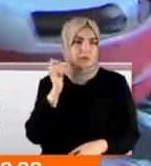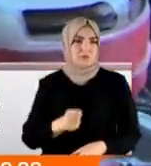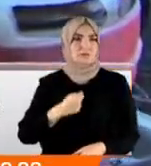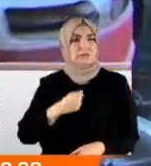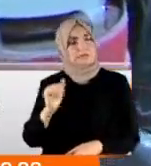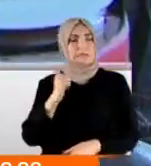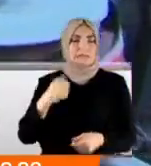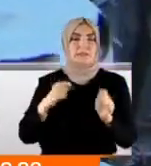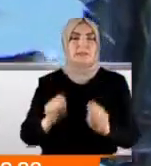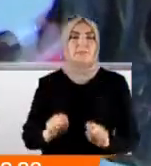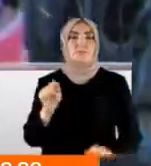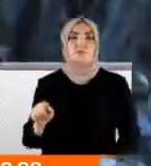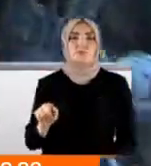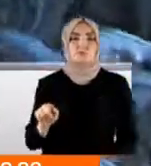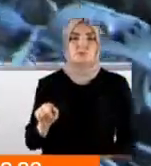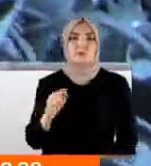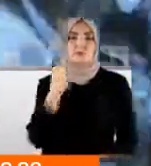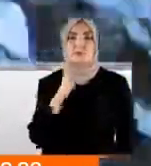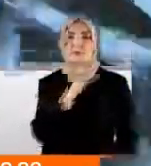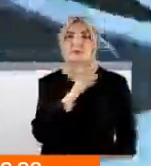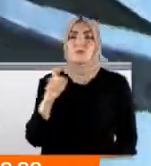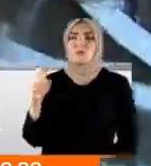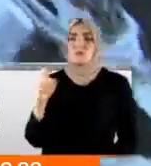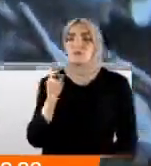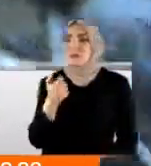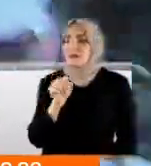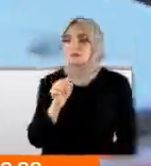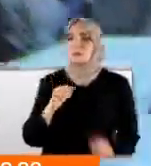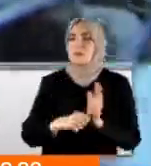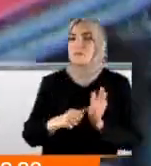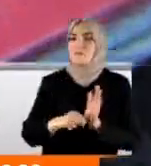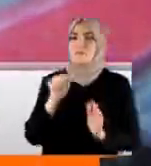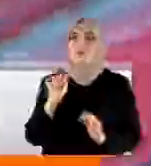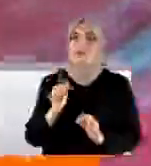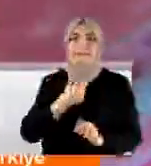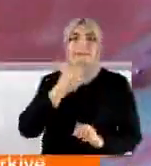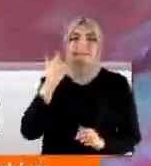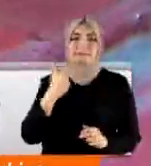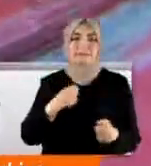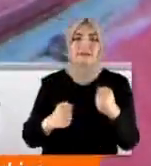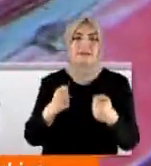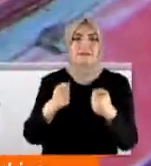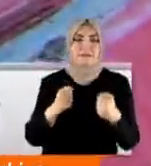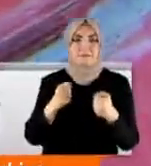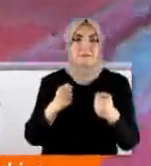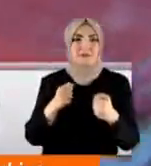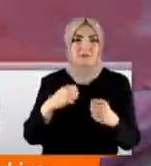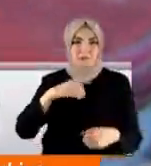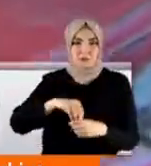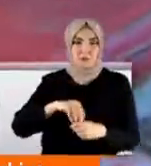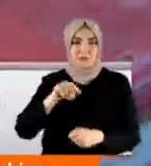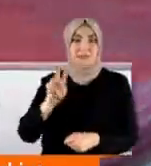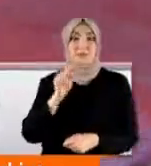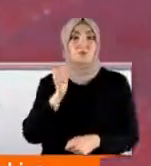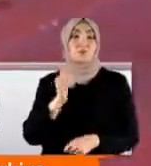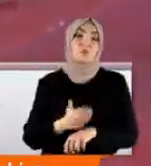nostaljik aracın içerisindeyim şu anda. Tabii koltuklar olmadığı için bu şekilde çömelmek durumunda kaldım. Bu araç tam 20 gün önce geldi